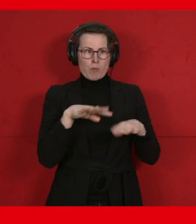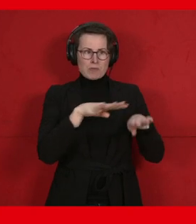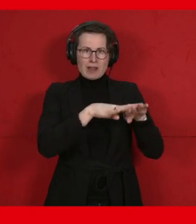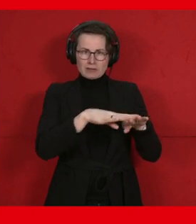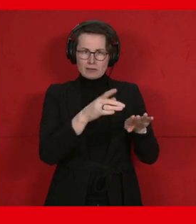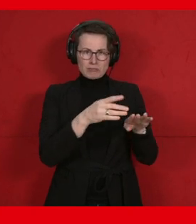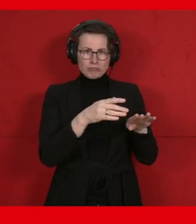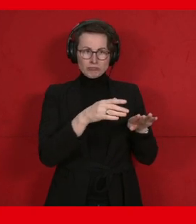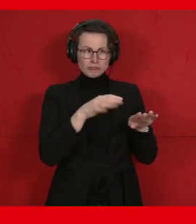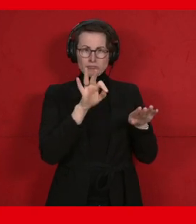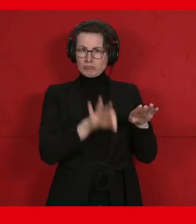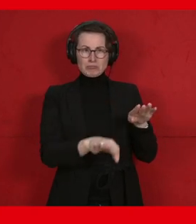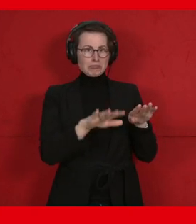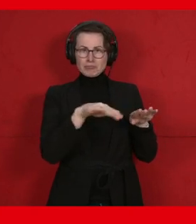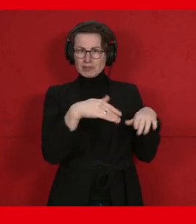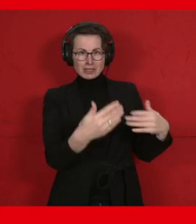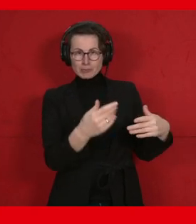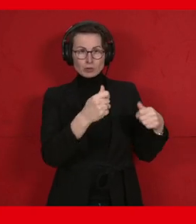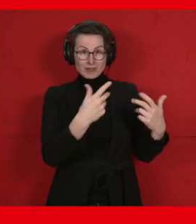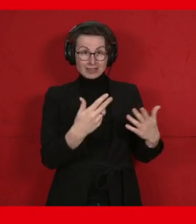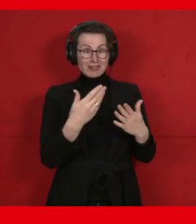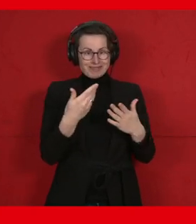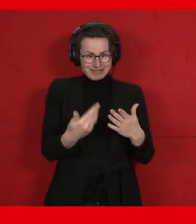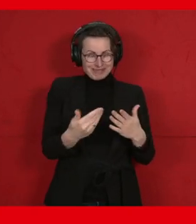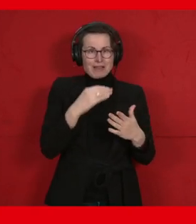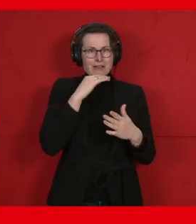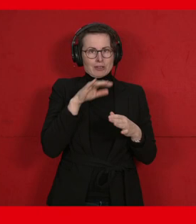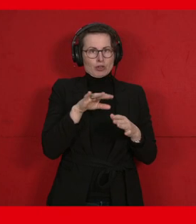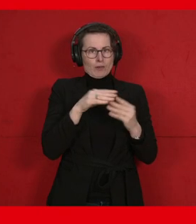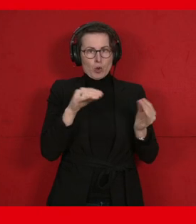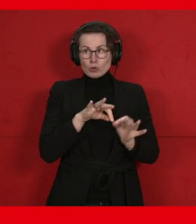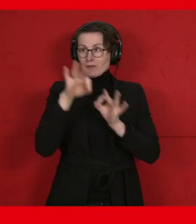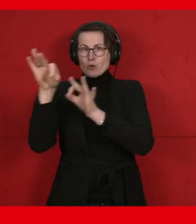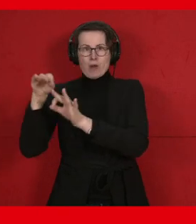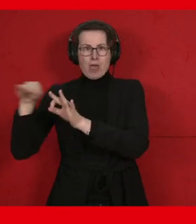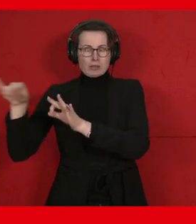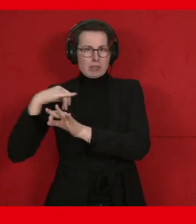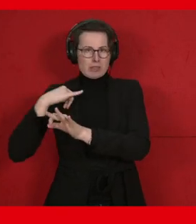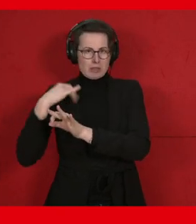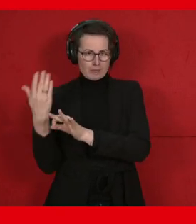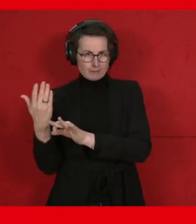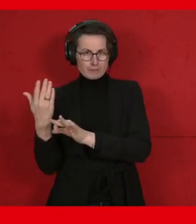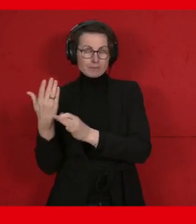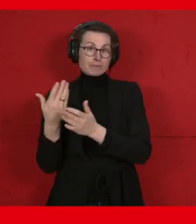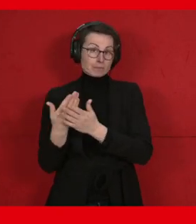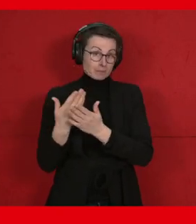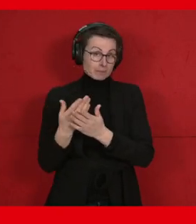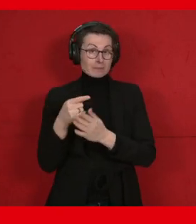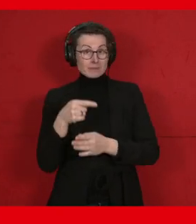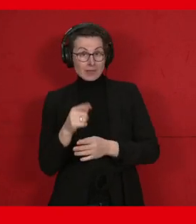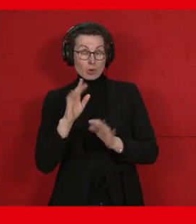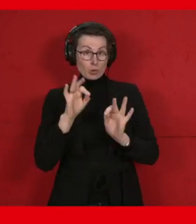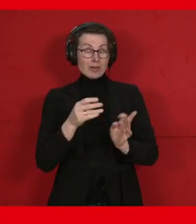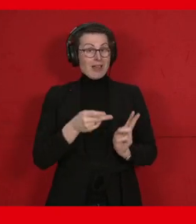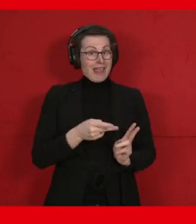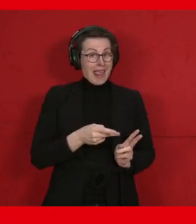einfach verfügbar oder nicht existent sind, da können Wasserstofflösungen total spannend sein. Und das sind natürlich interessante